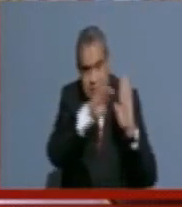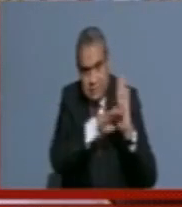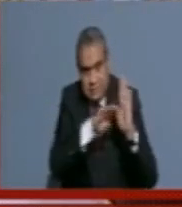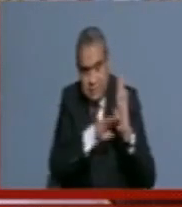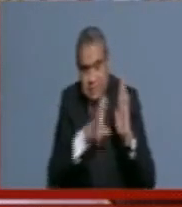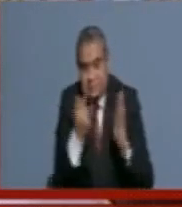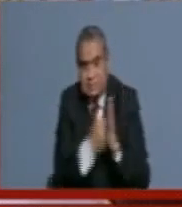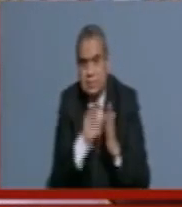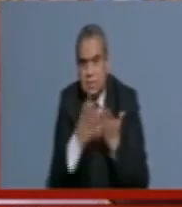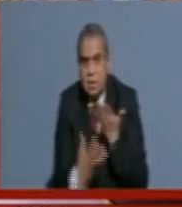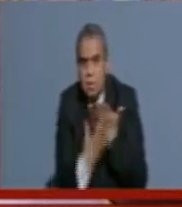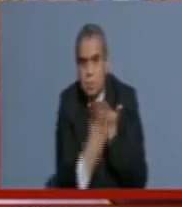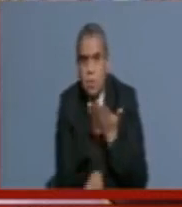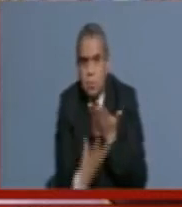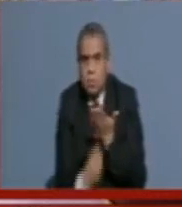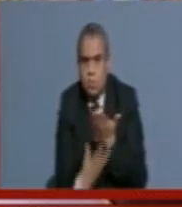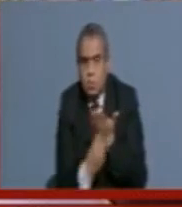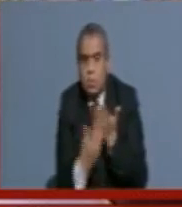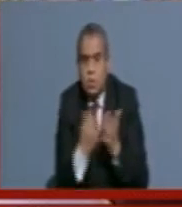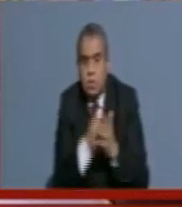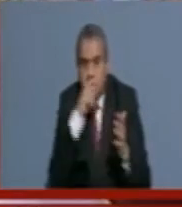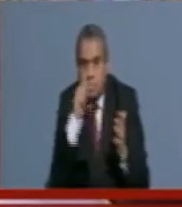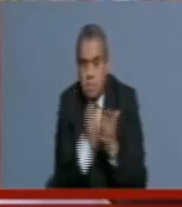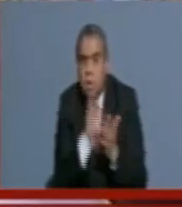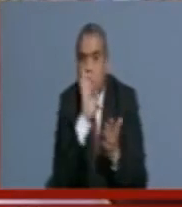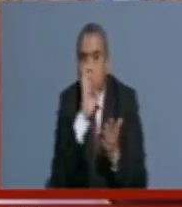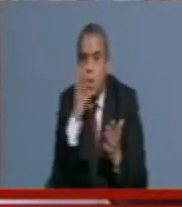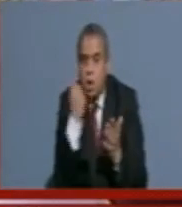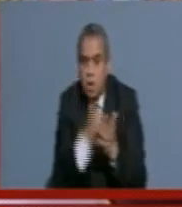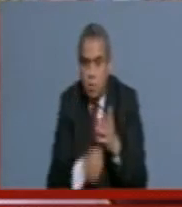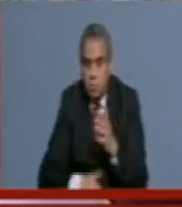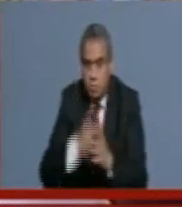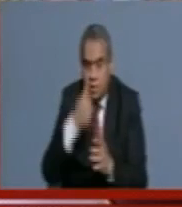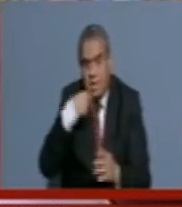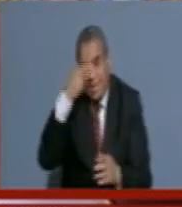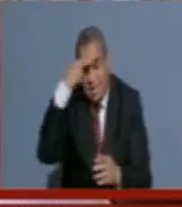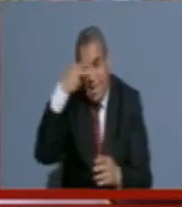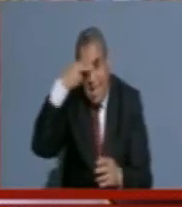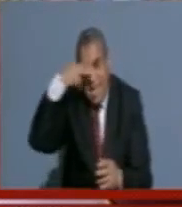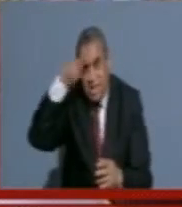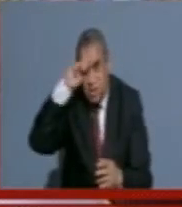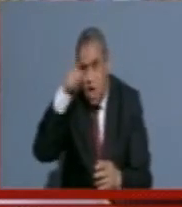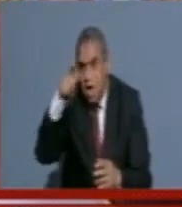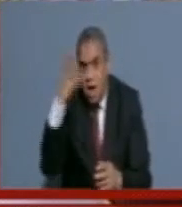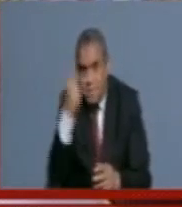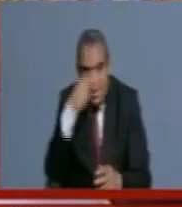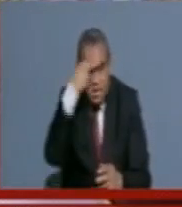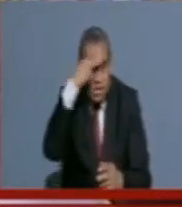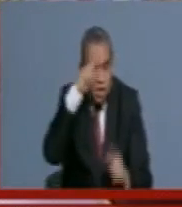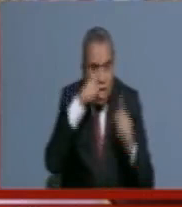عاملين اللي هو الديزاين بتاع الورقة واختيار الرموز عشان ندي أمر طباعة.